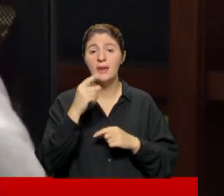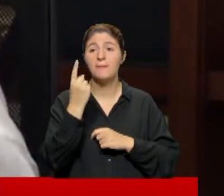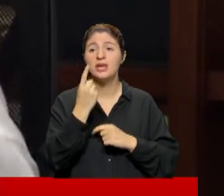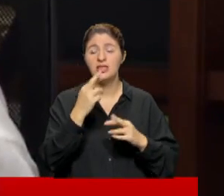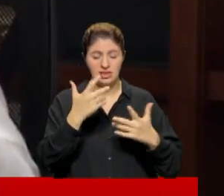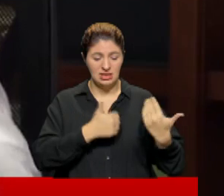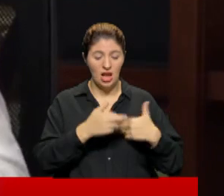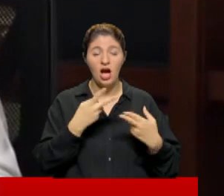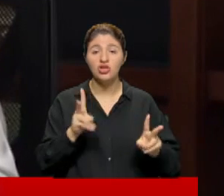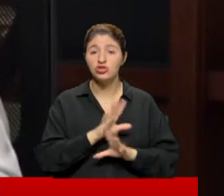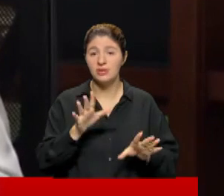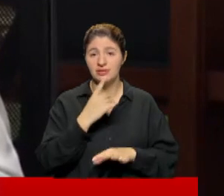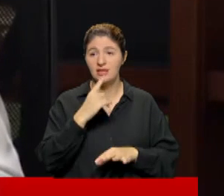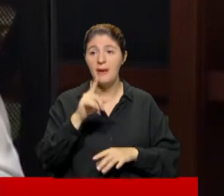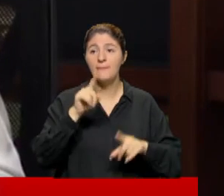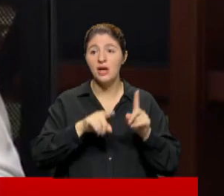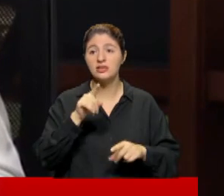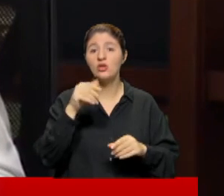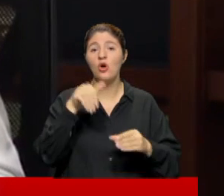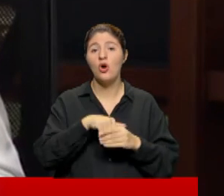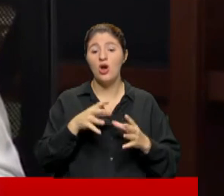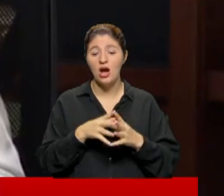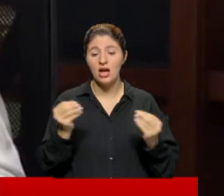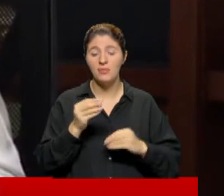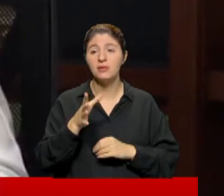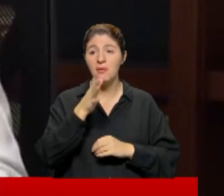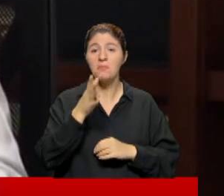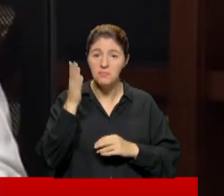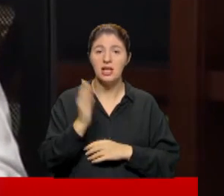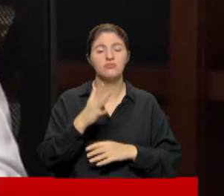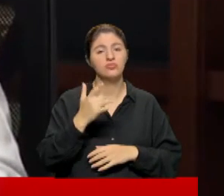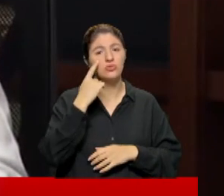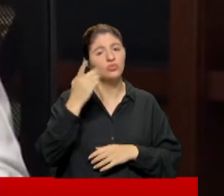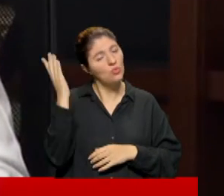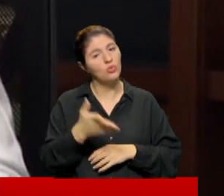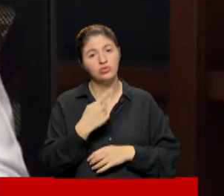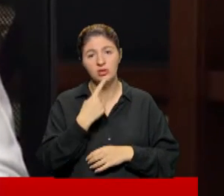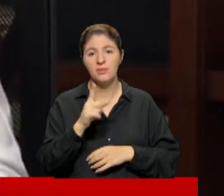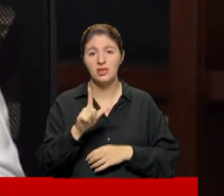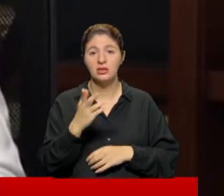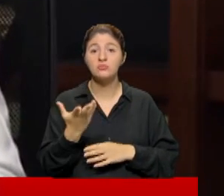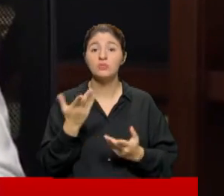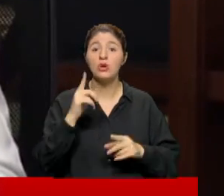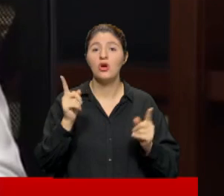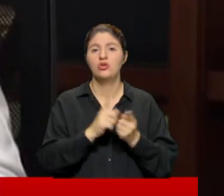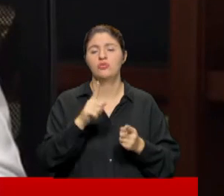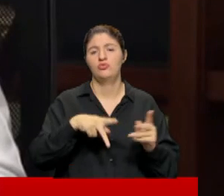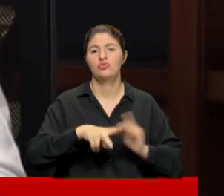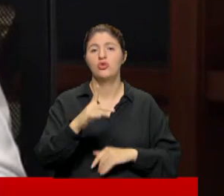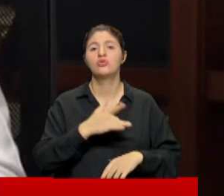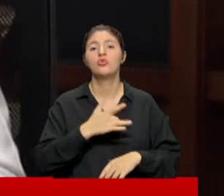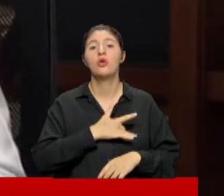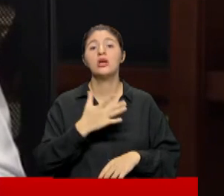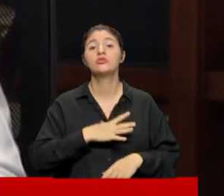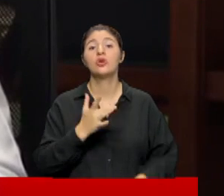açılmasın diye bazen oy kaybetmeyi bile göze almak gerekiyor özetle bu yol Yürek